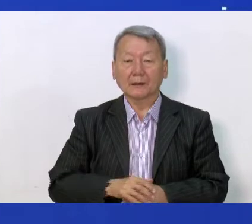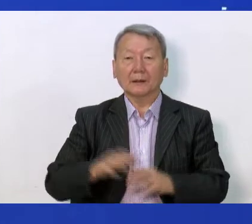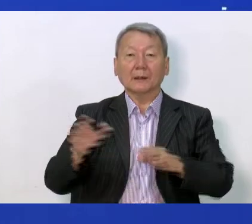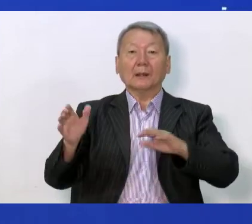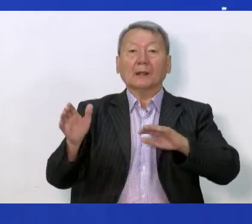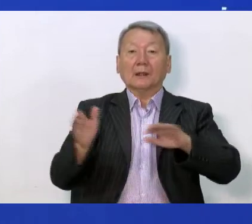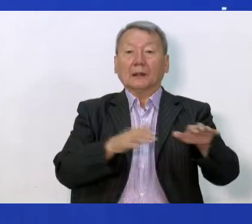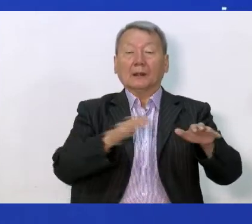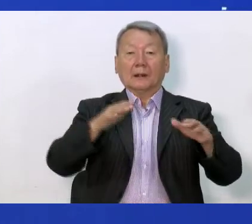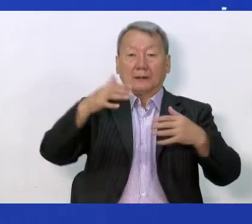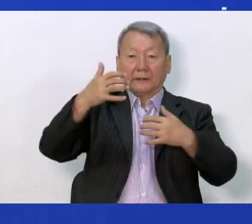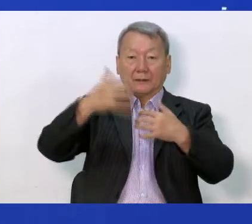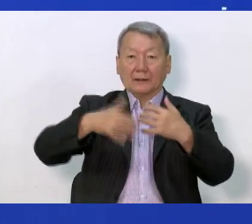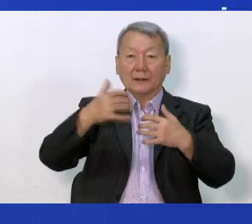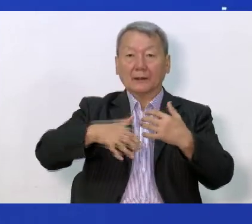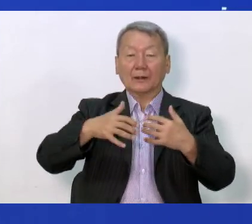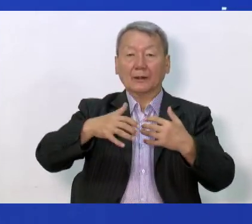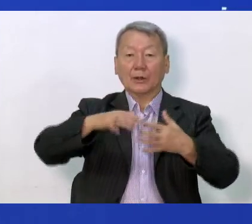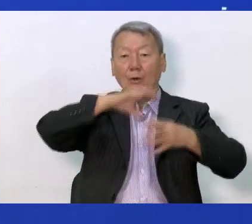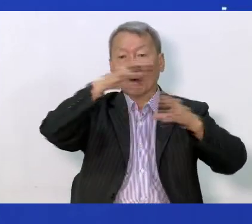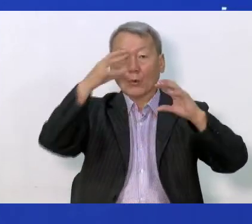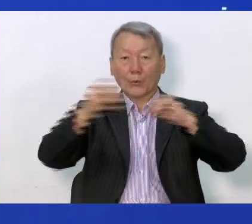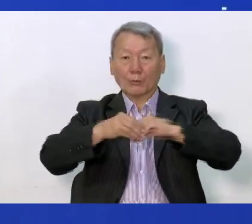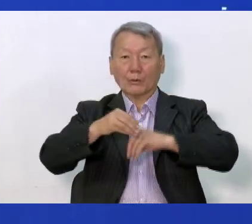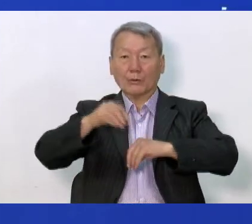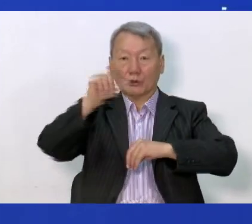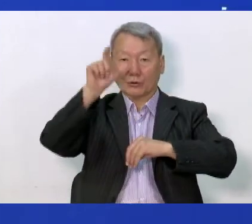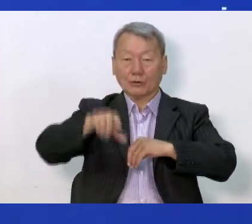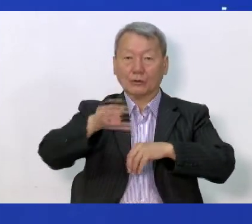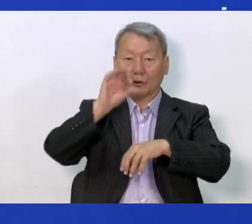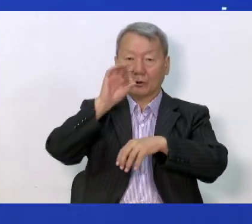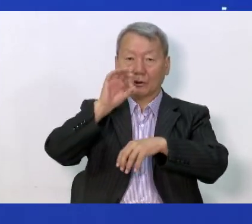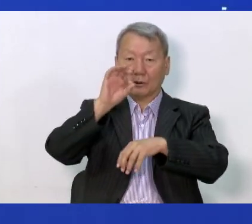Также среди общего числа